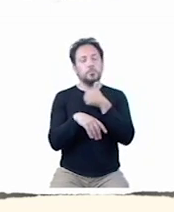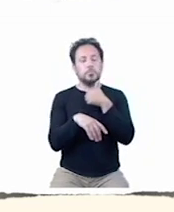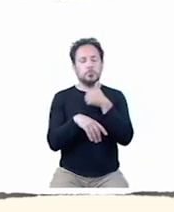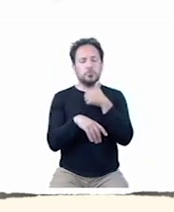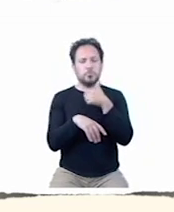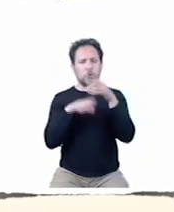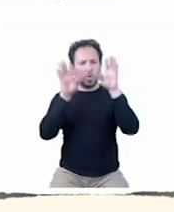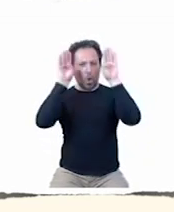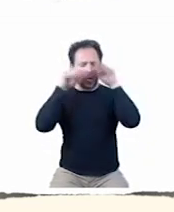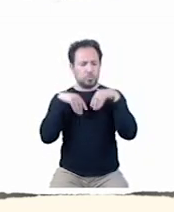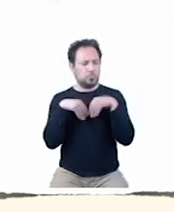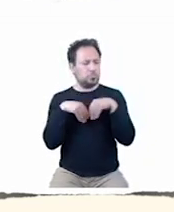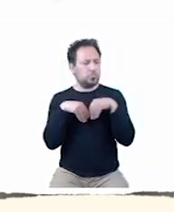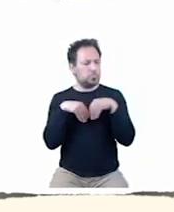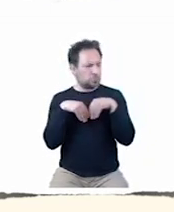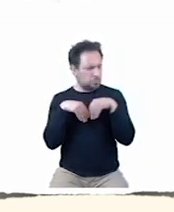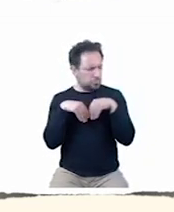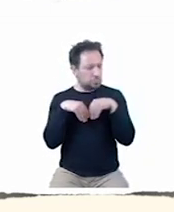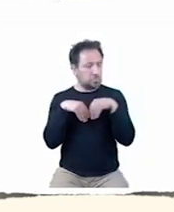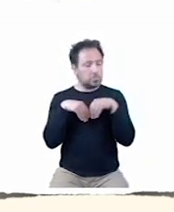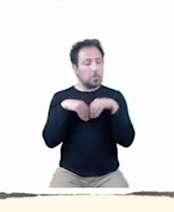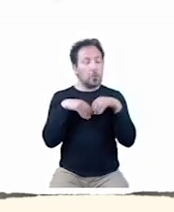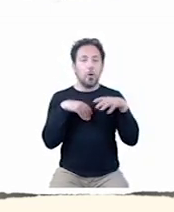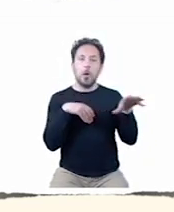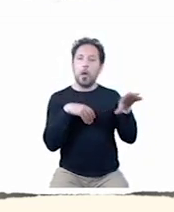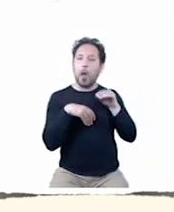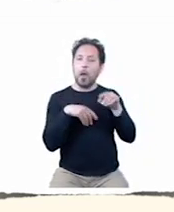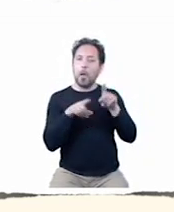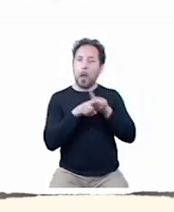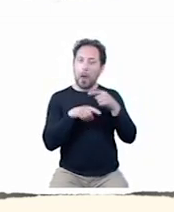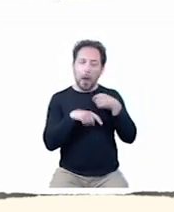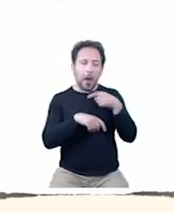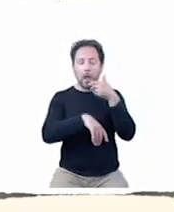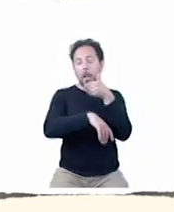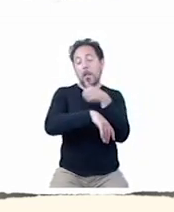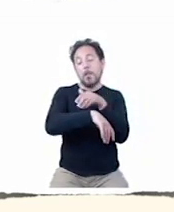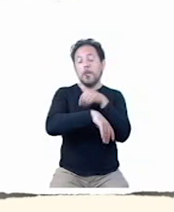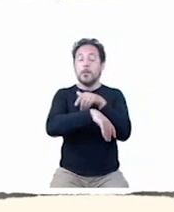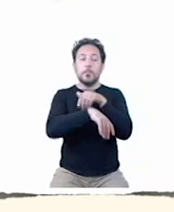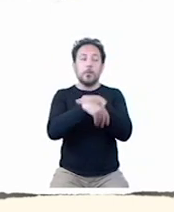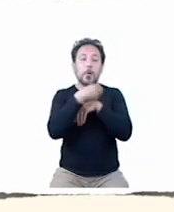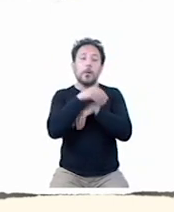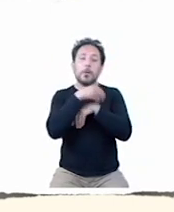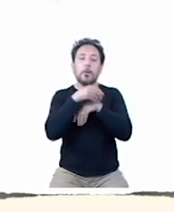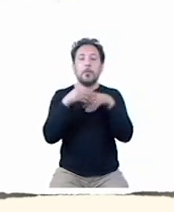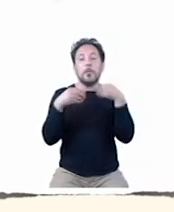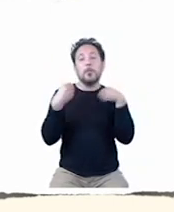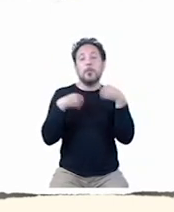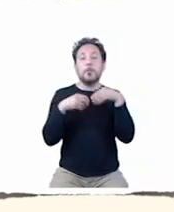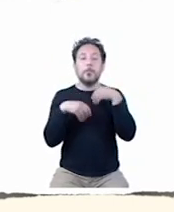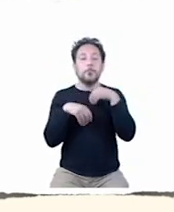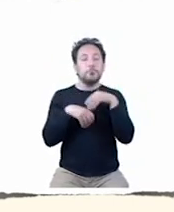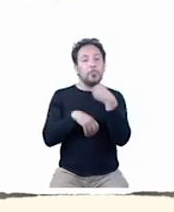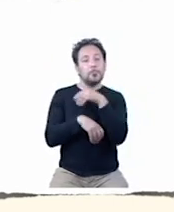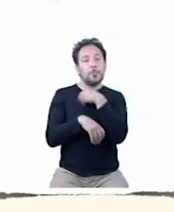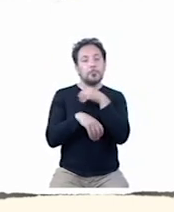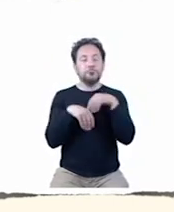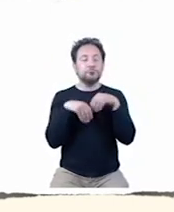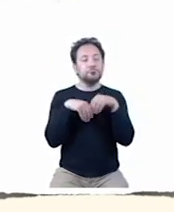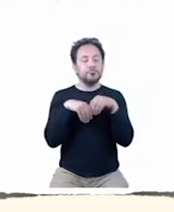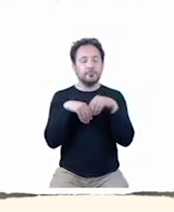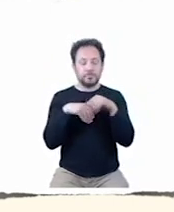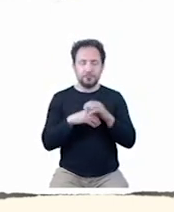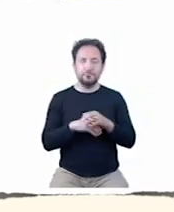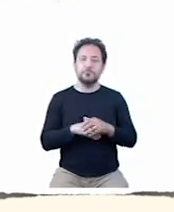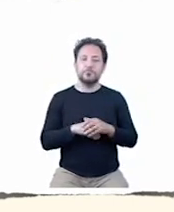leccate. Più tardi Miscia stava sopra la sua ciotola invece di stare sopra quella di